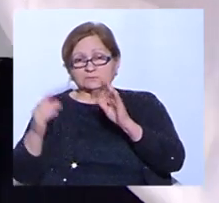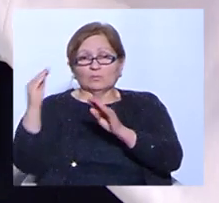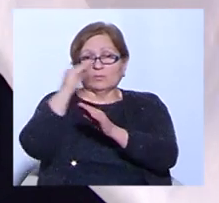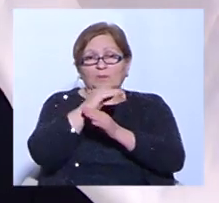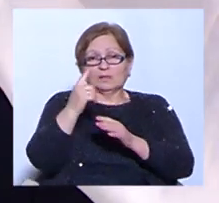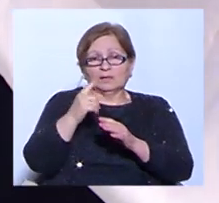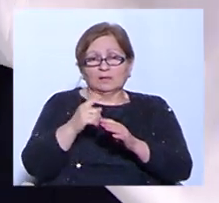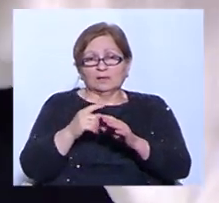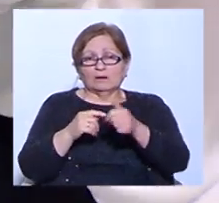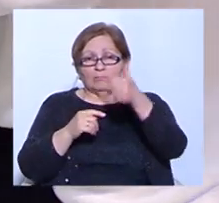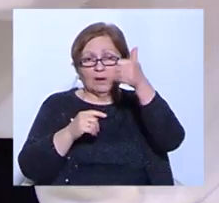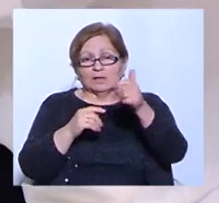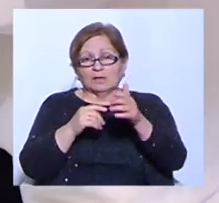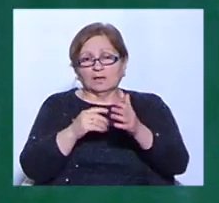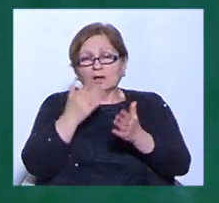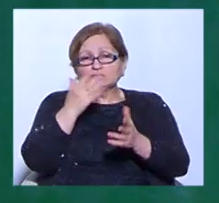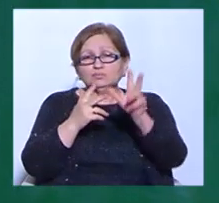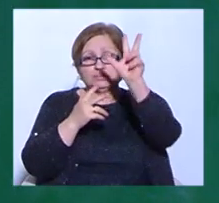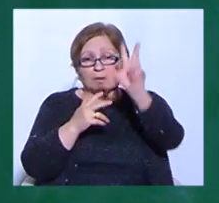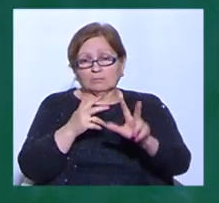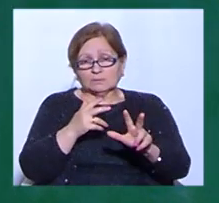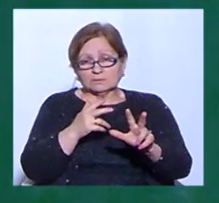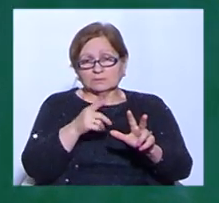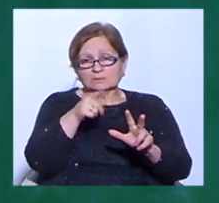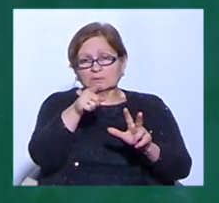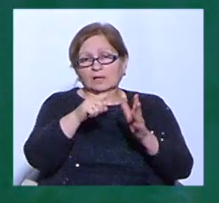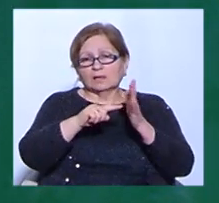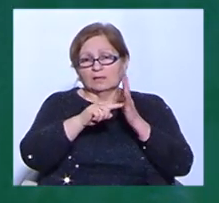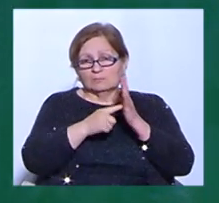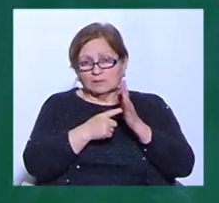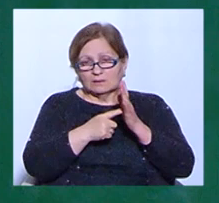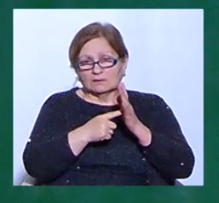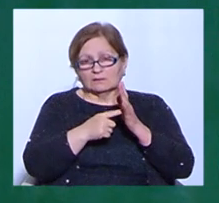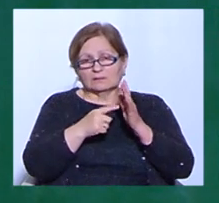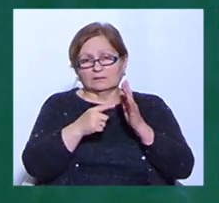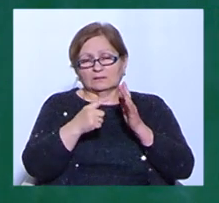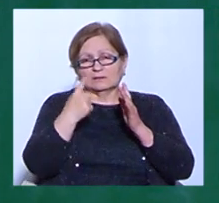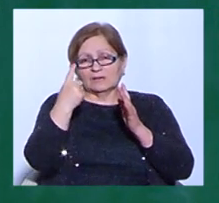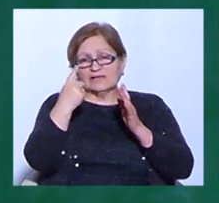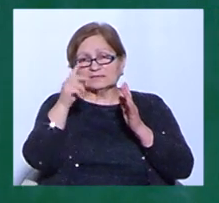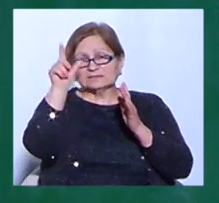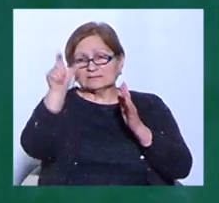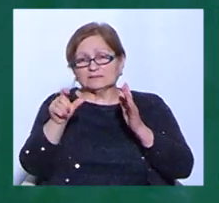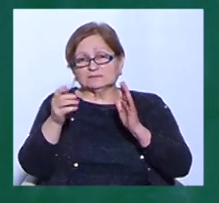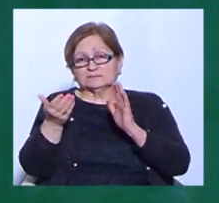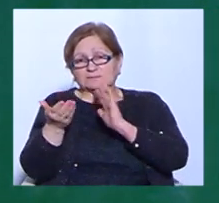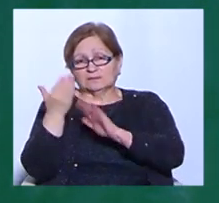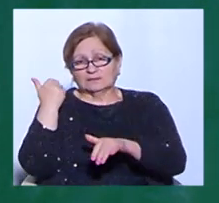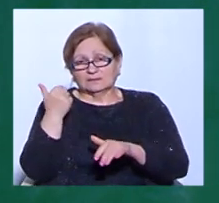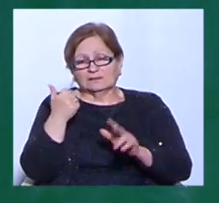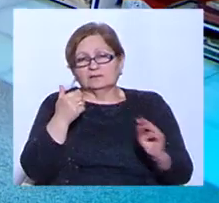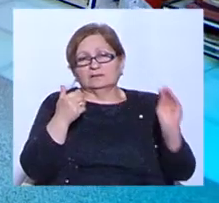1-იანს. ოღონდ ჯერ 3-ზე მრავლდება. თუ ვიწყებთ 3 რიგით, მრავლდება 3 რიგი მასზე 1 რიგით ნაკლებზე და